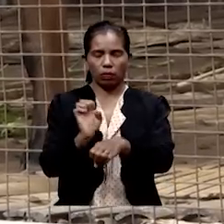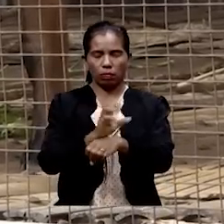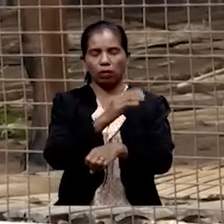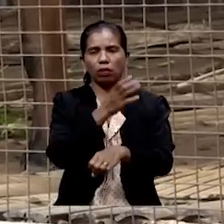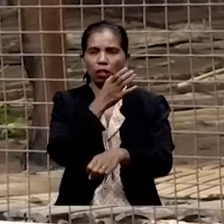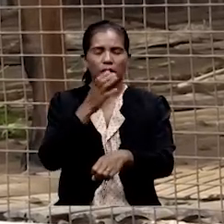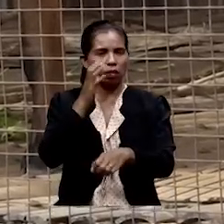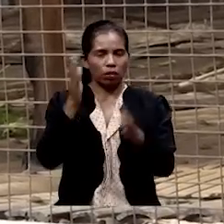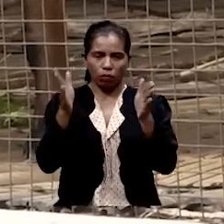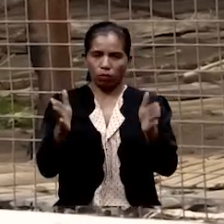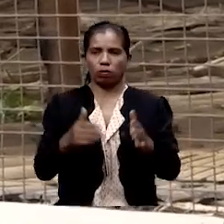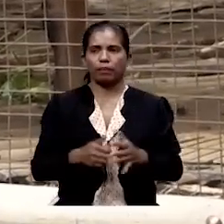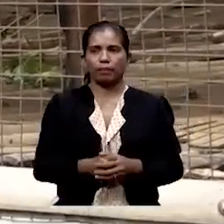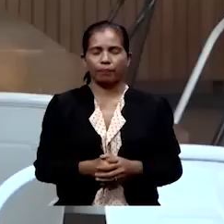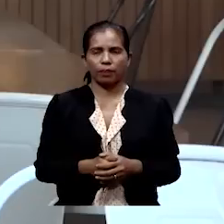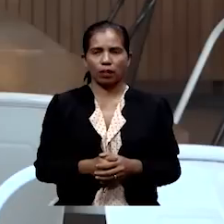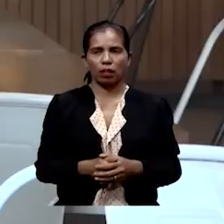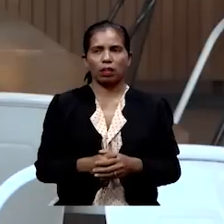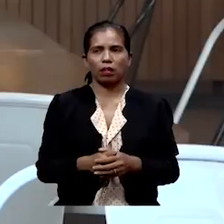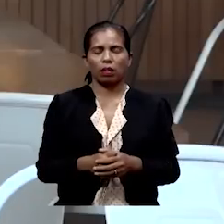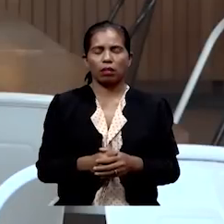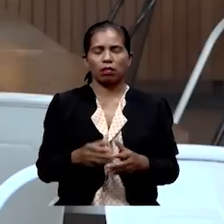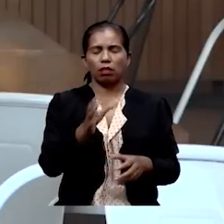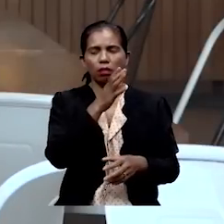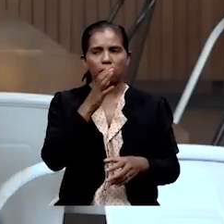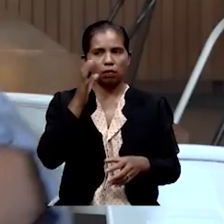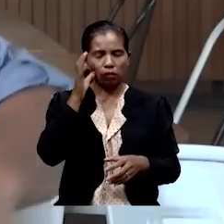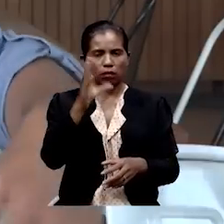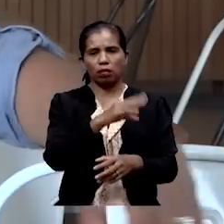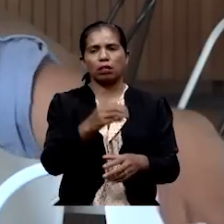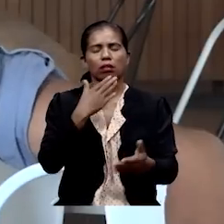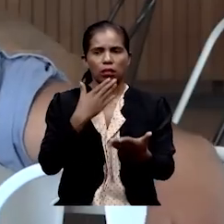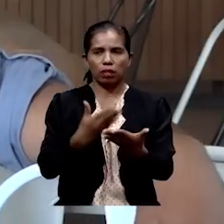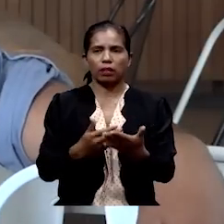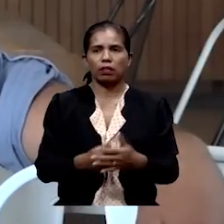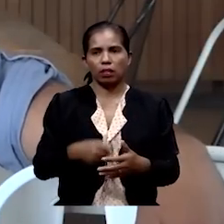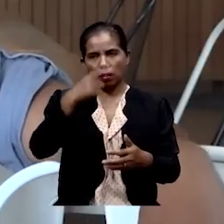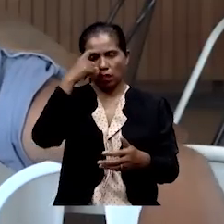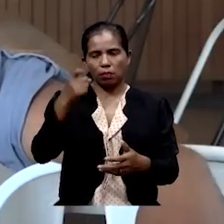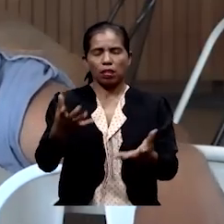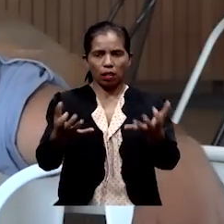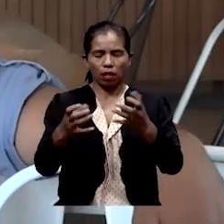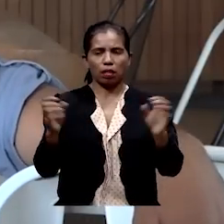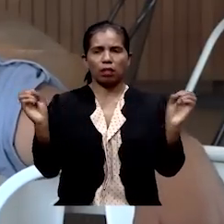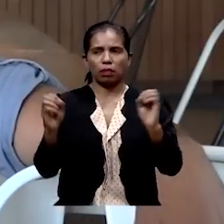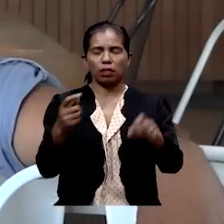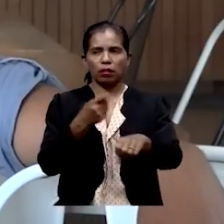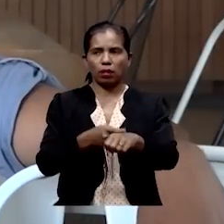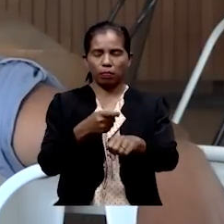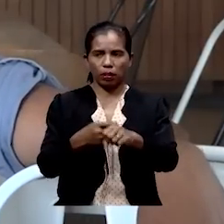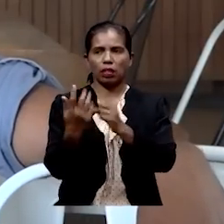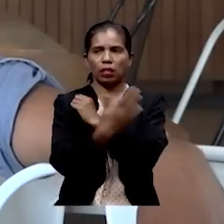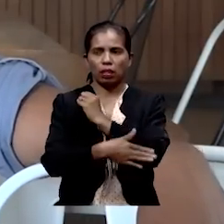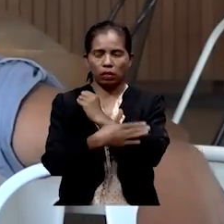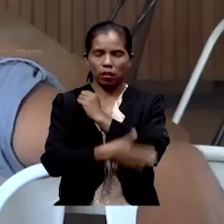agrikulturanya, hortikultura, aquaculture, tambah ida ni hakar kalakui kono to tempo ida nasang dia kerja